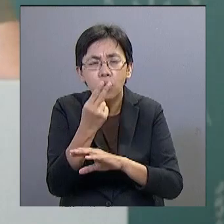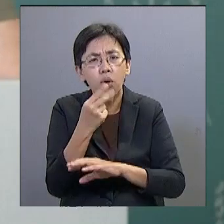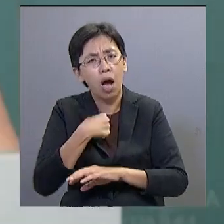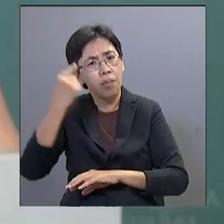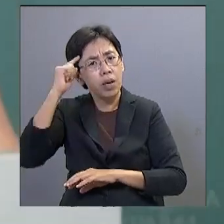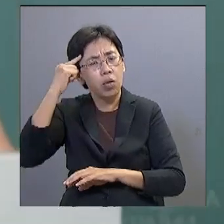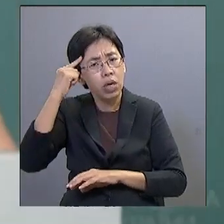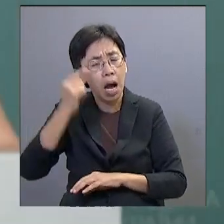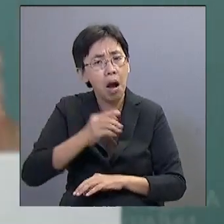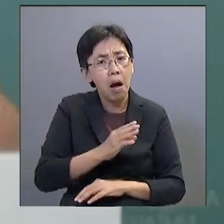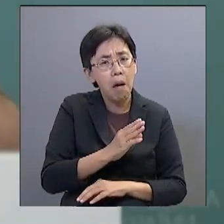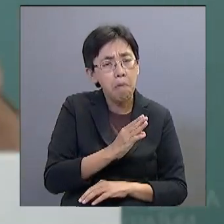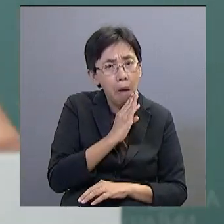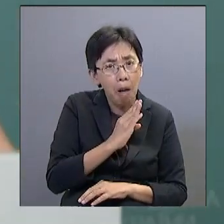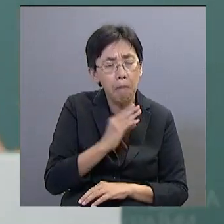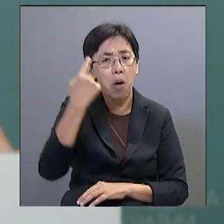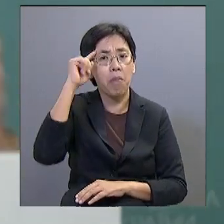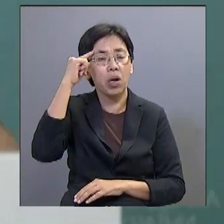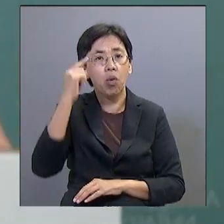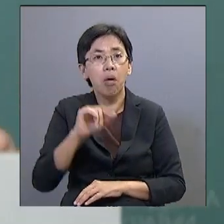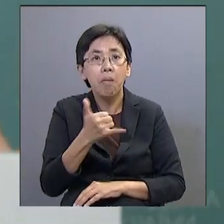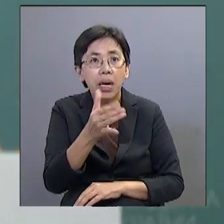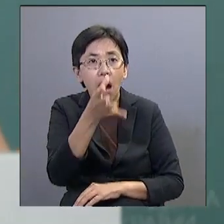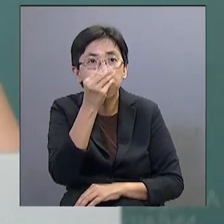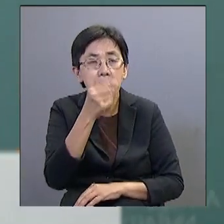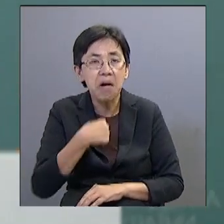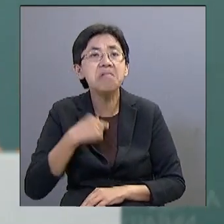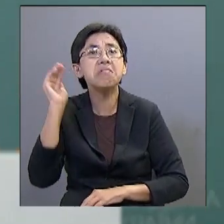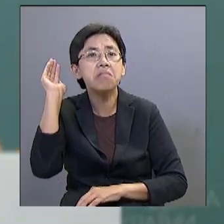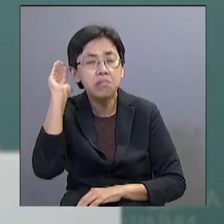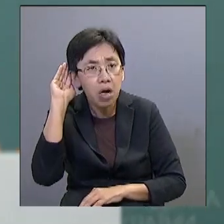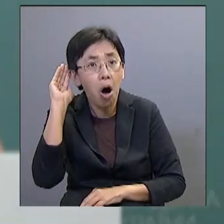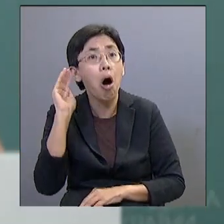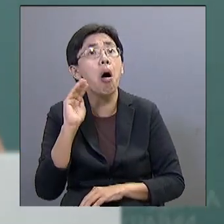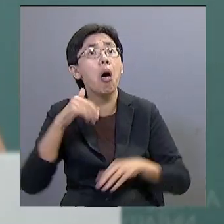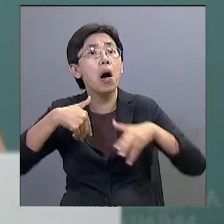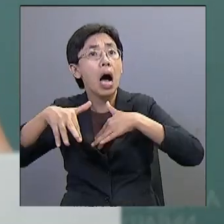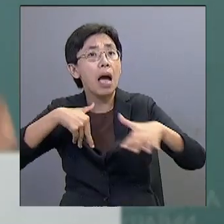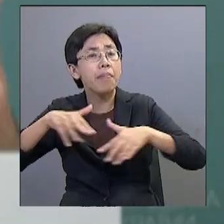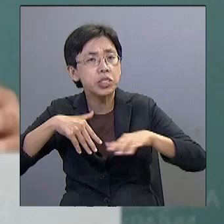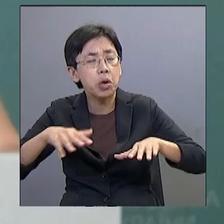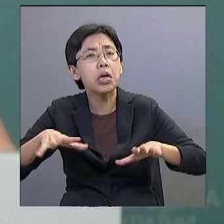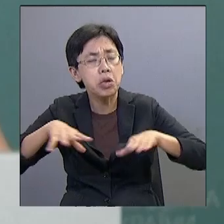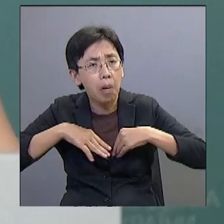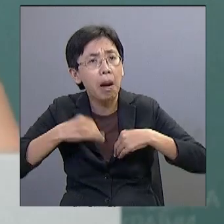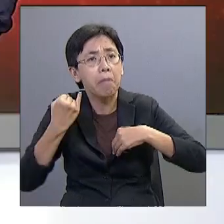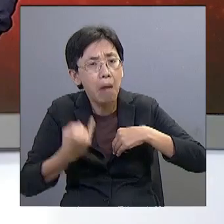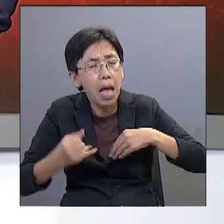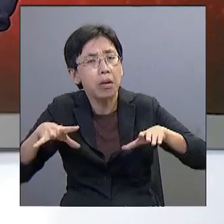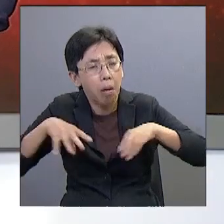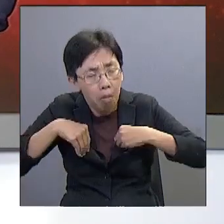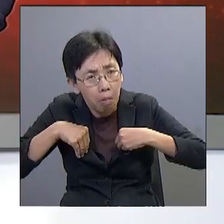ออกวาเป็คลิปปลอมก็อาจจะเชื่อจิ ๆ วาผู้นำยเครีนนั้นขอให้ประชาชนมายอมแพ้ค่ะ